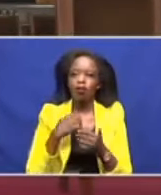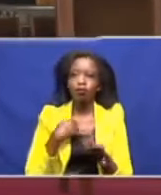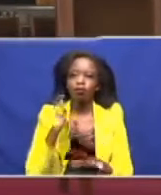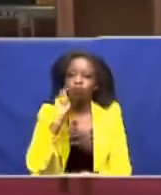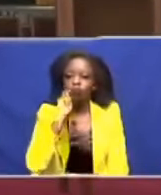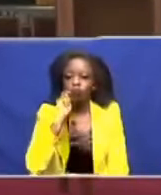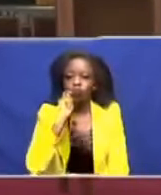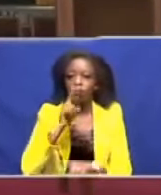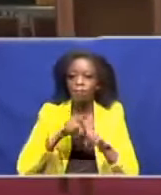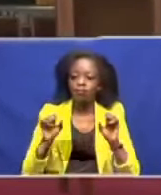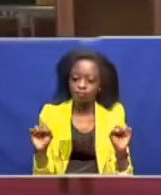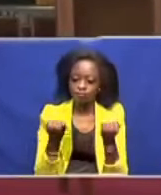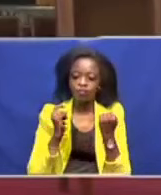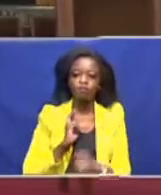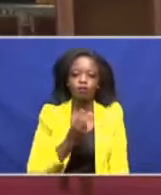kishawishi, lakini